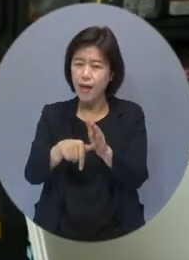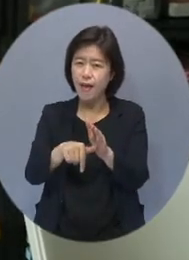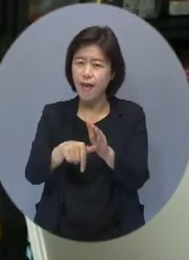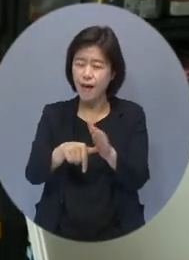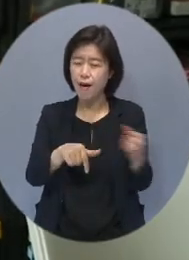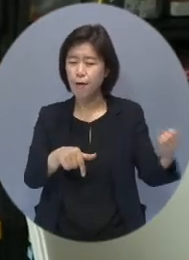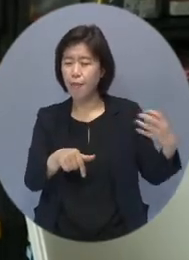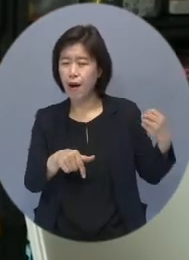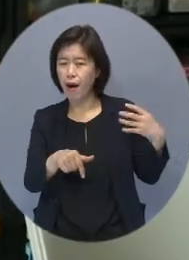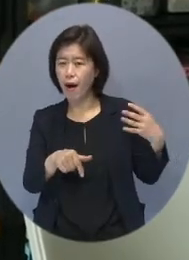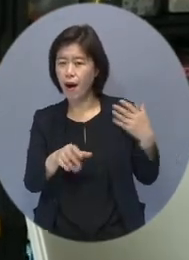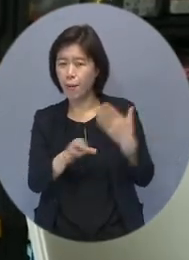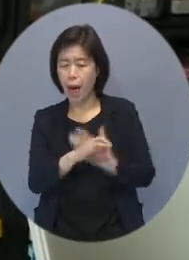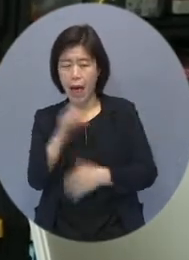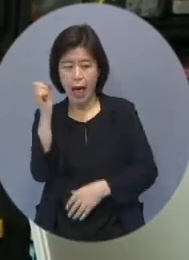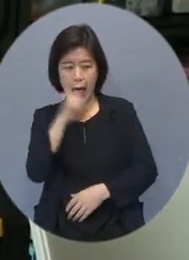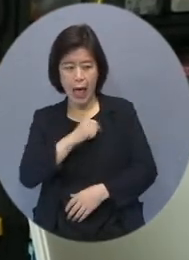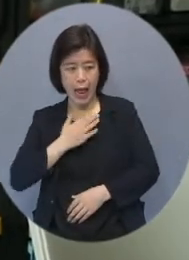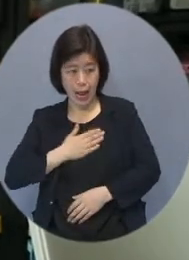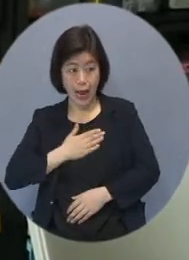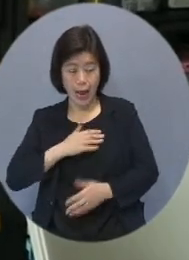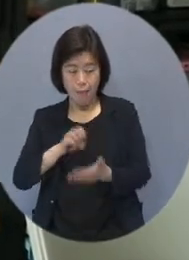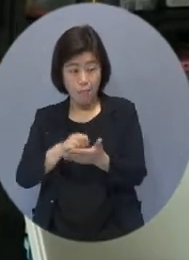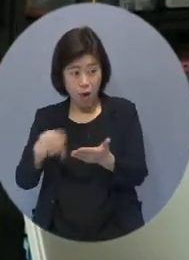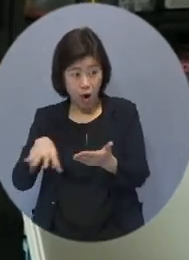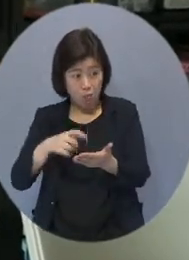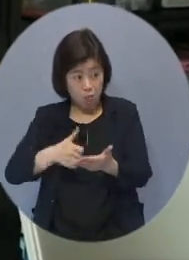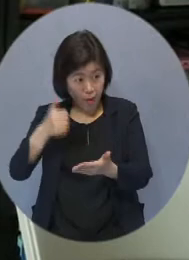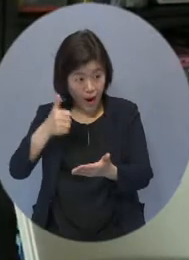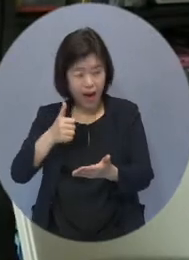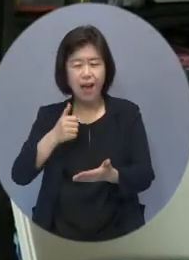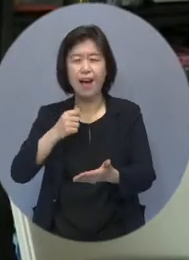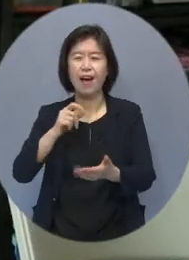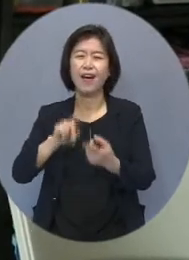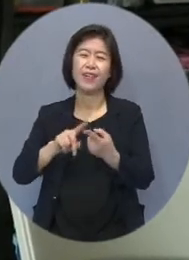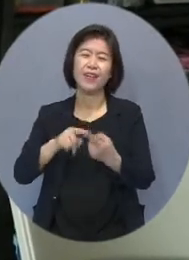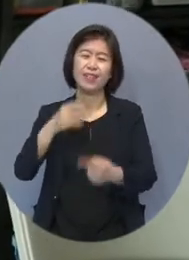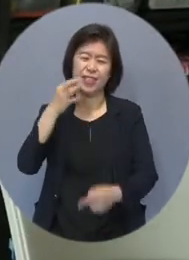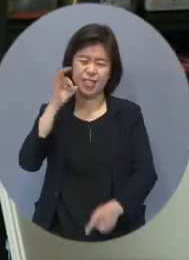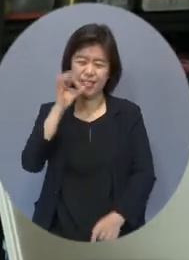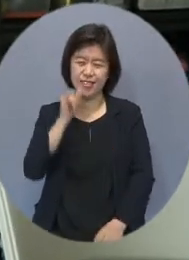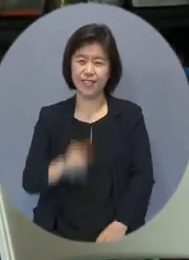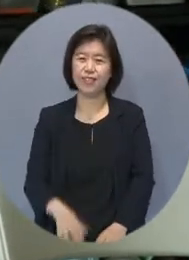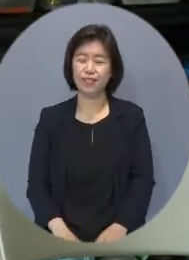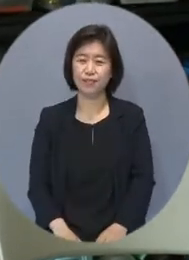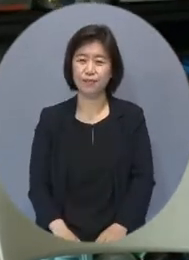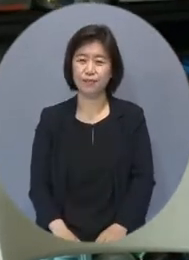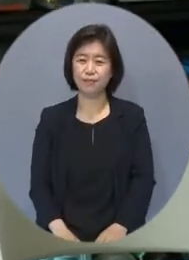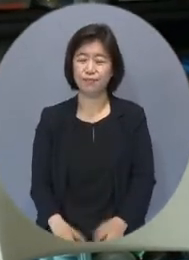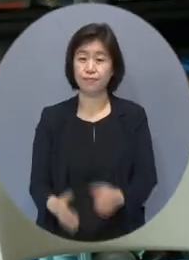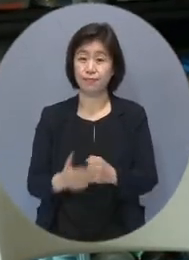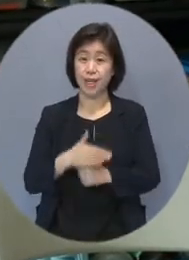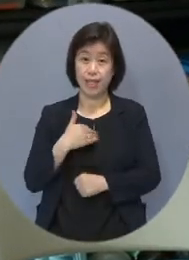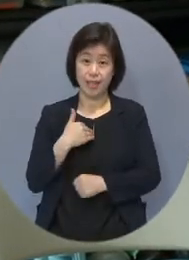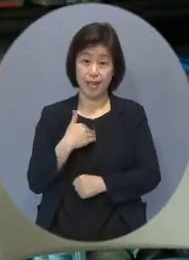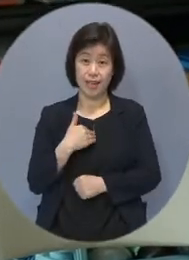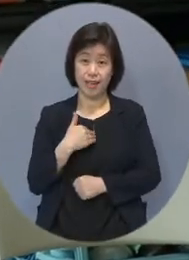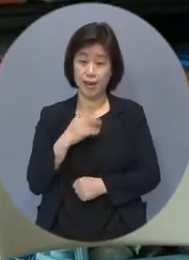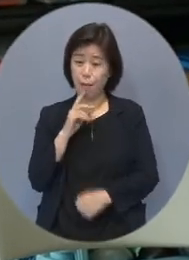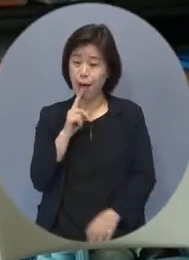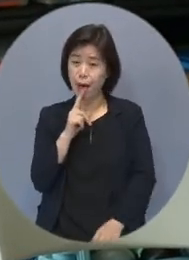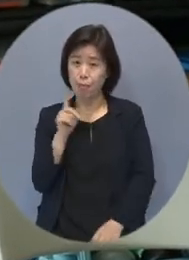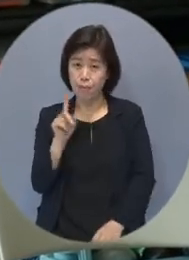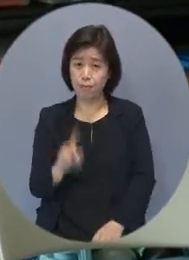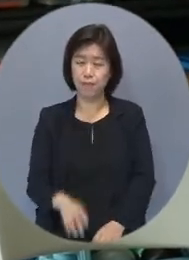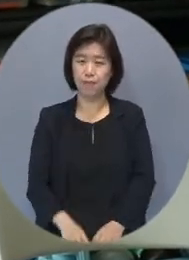직접 들어야지 이제 깨닫고 그 다음부터는 이제 그렇게 안 하시게 되더라고요. 그래서 저 같은 경우는 계속 그 얘기를 해요.